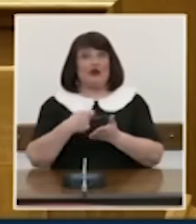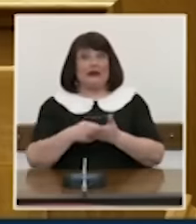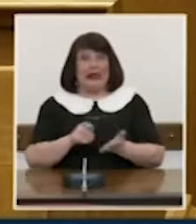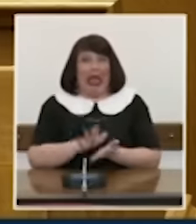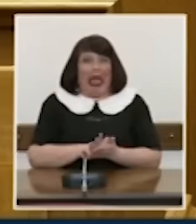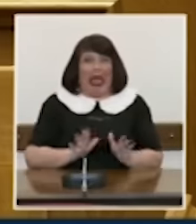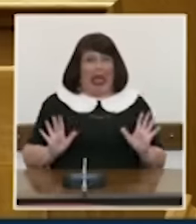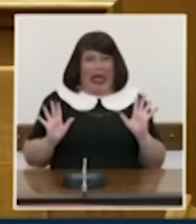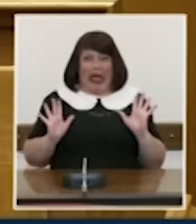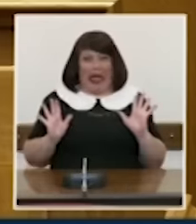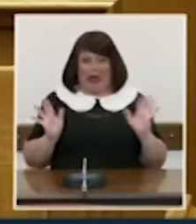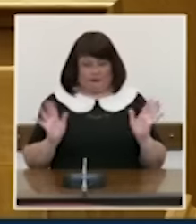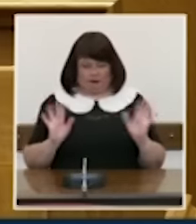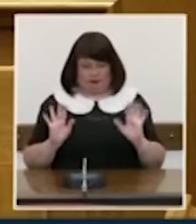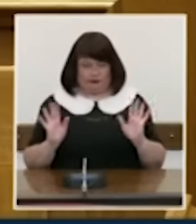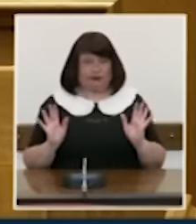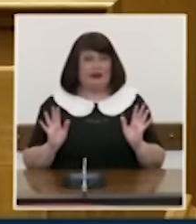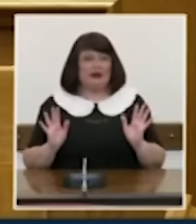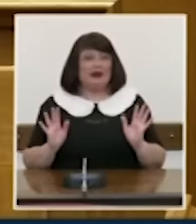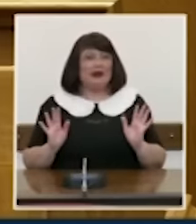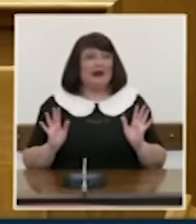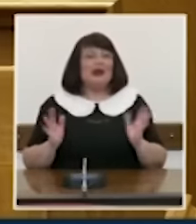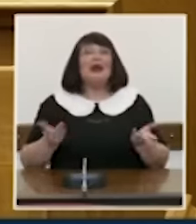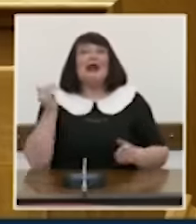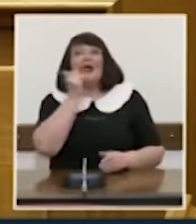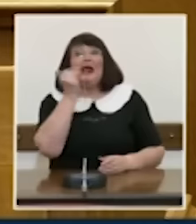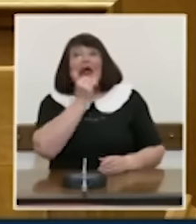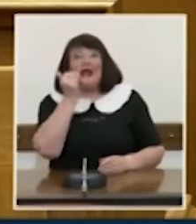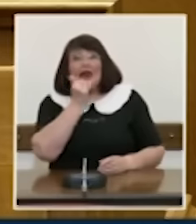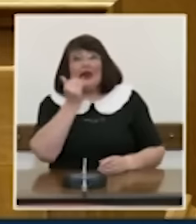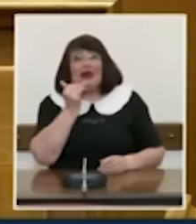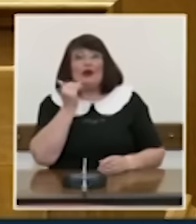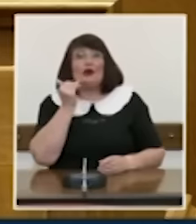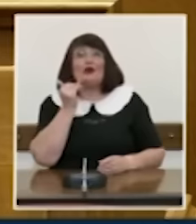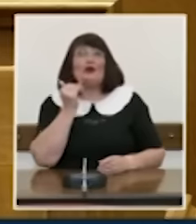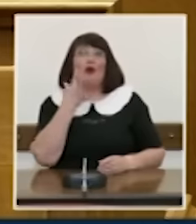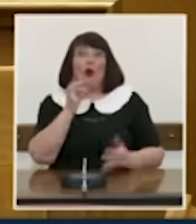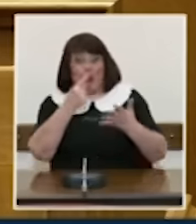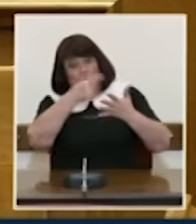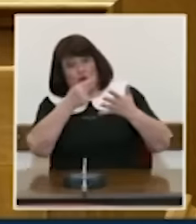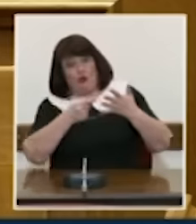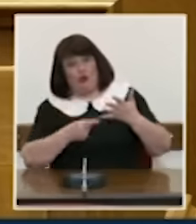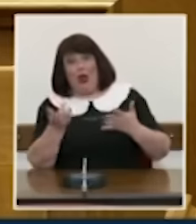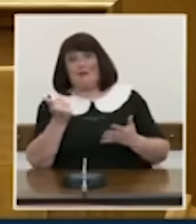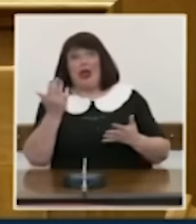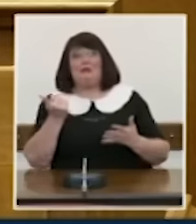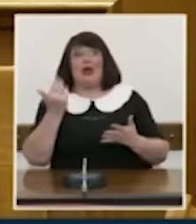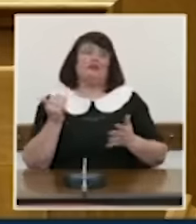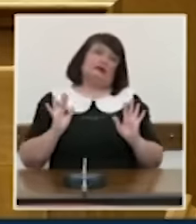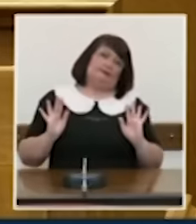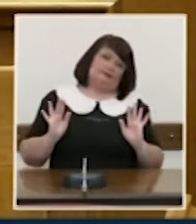κάλο. Και γρήγορα βρίσκεται καμιά δεκαριά λόγους για τους οποίους αυτό δεν μπορεί να